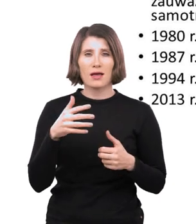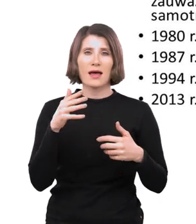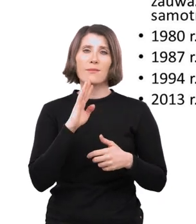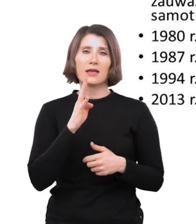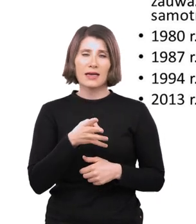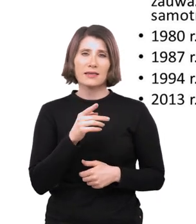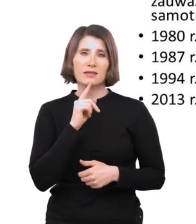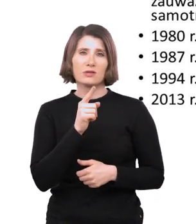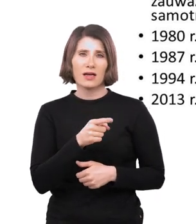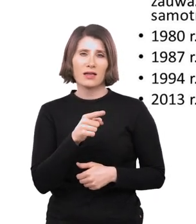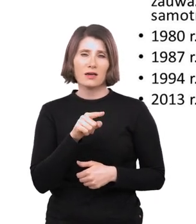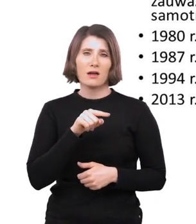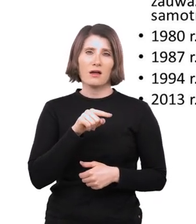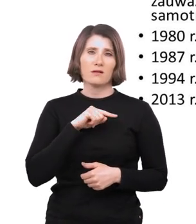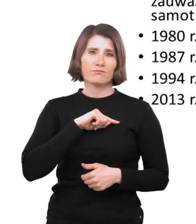Leo Kanner